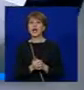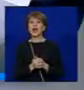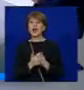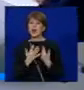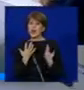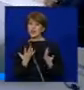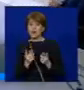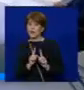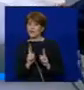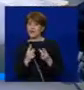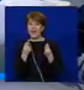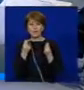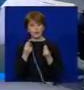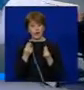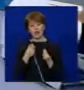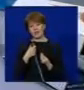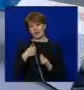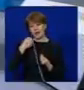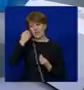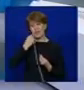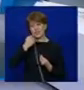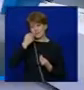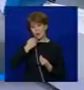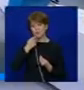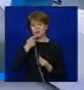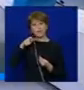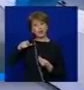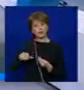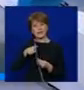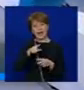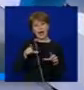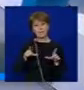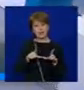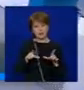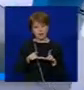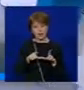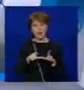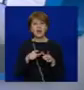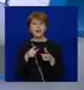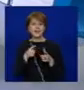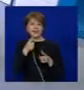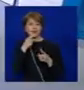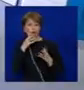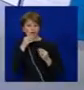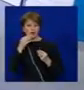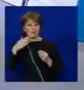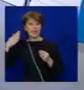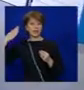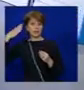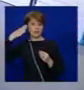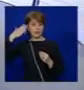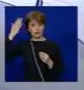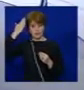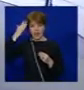Цинично би било, да използвам думите на колежката Манолова, цинично би било да не говорим за служебното правителство. Защото точно този